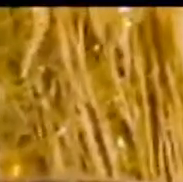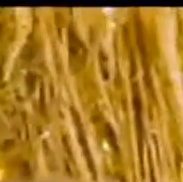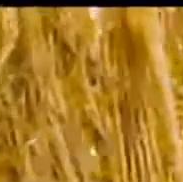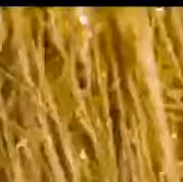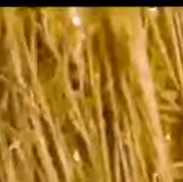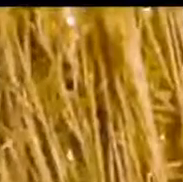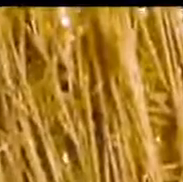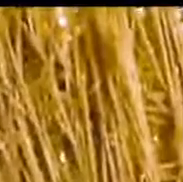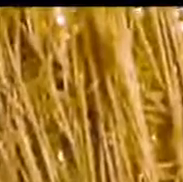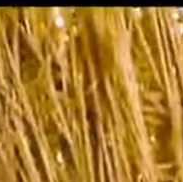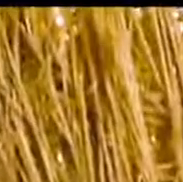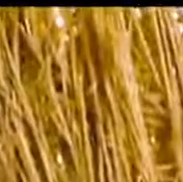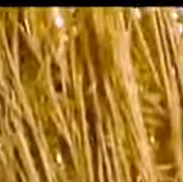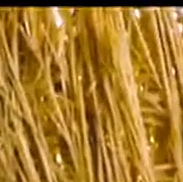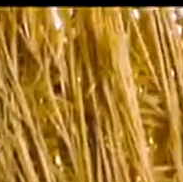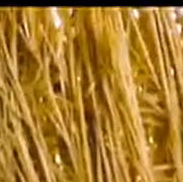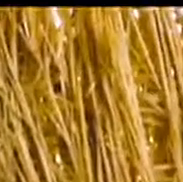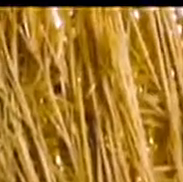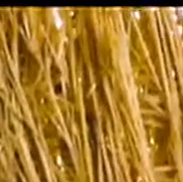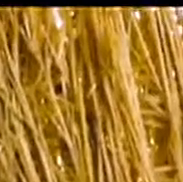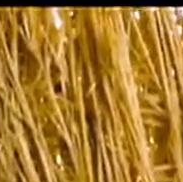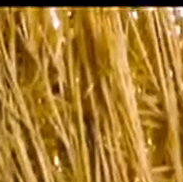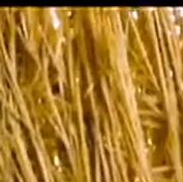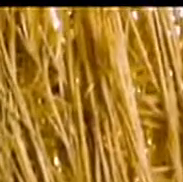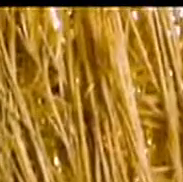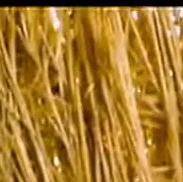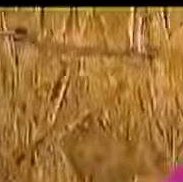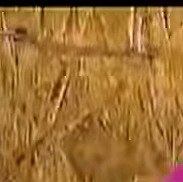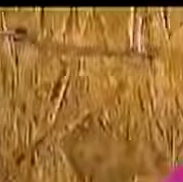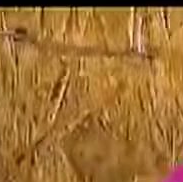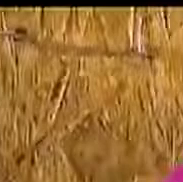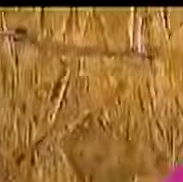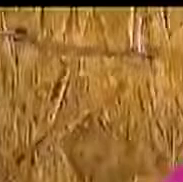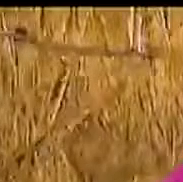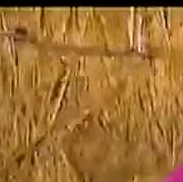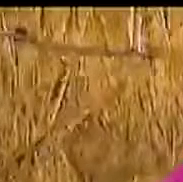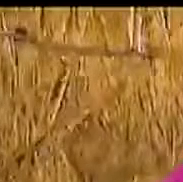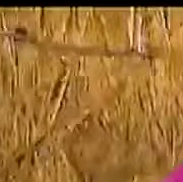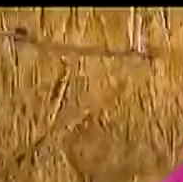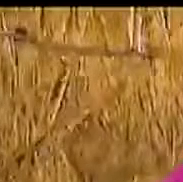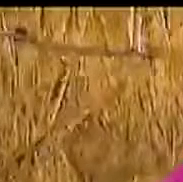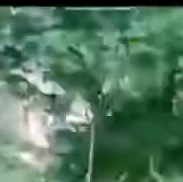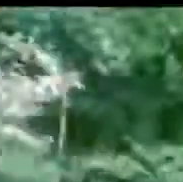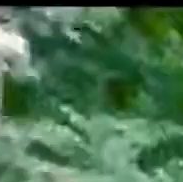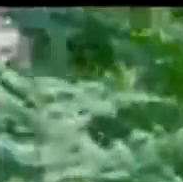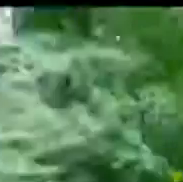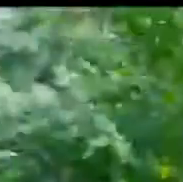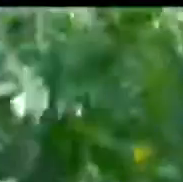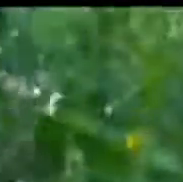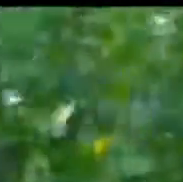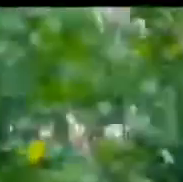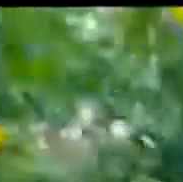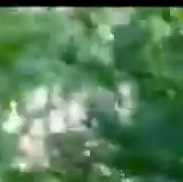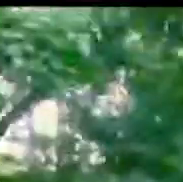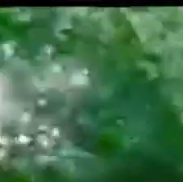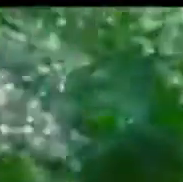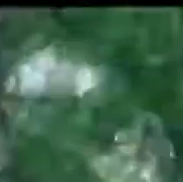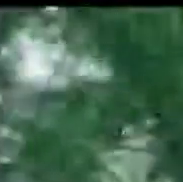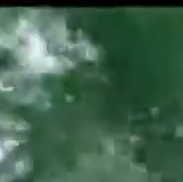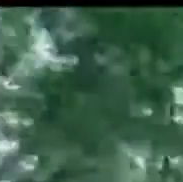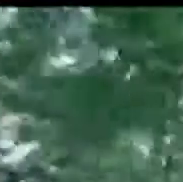वे सभी सिलेंडर पकड़ते और रुपया को कोई समझते ही नहीं है, अब भीतर भरा लावा. on the habitat of tigers.